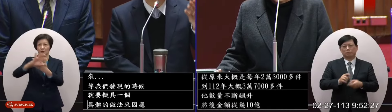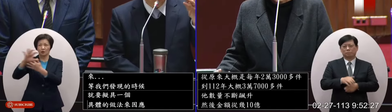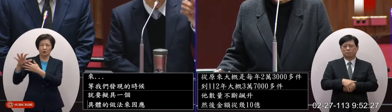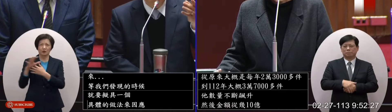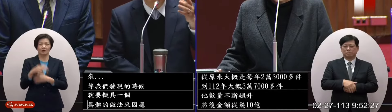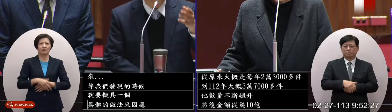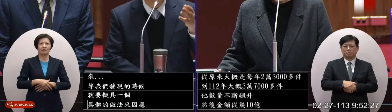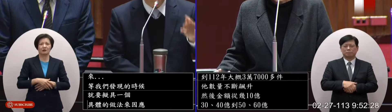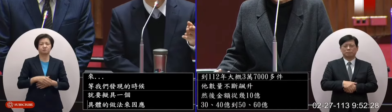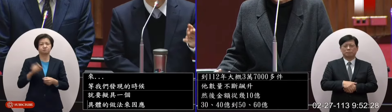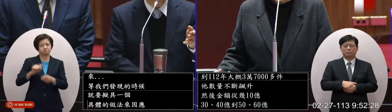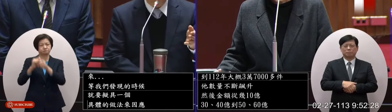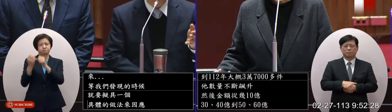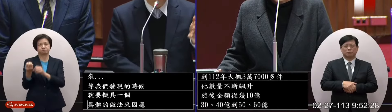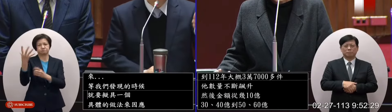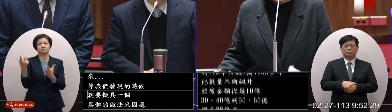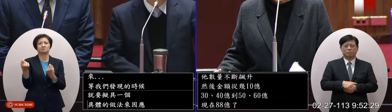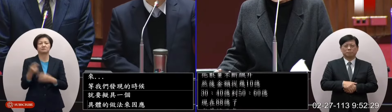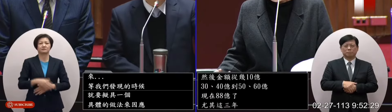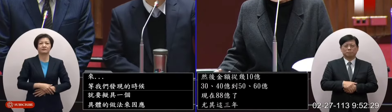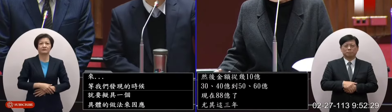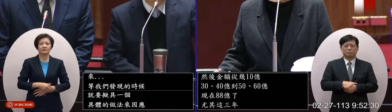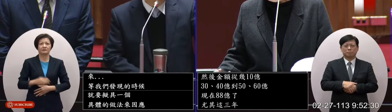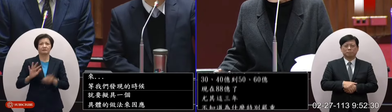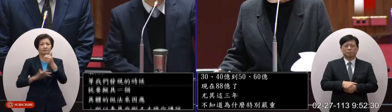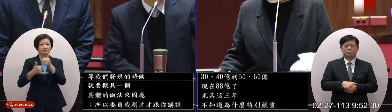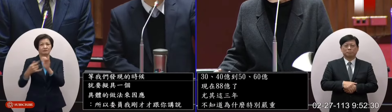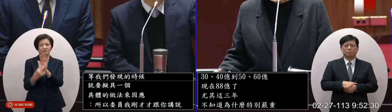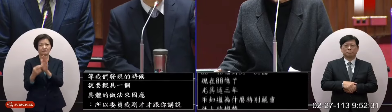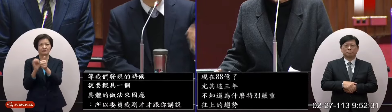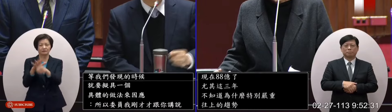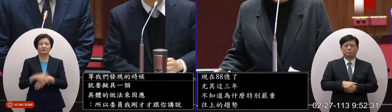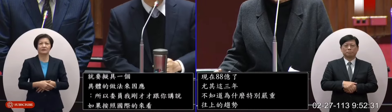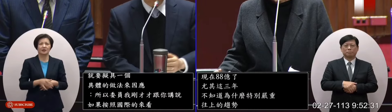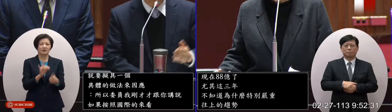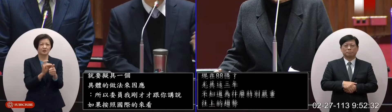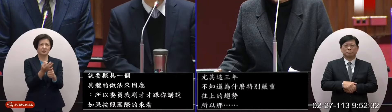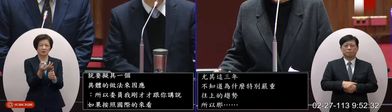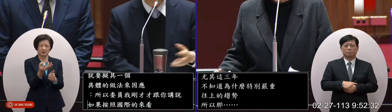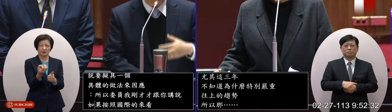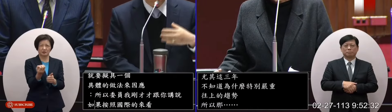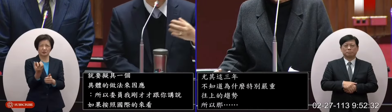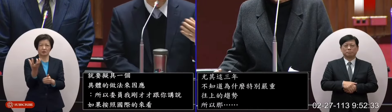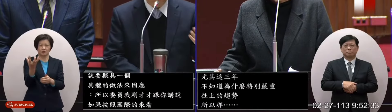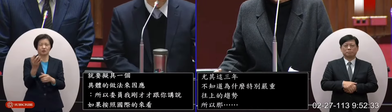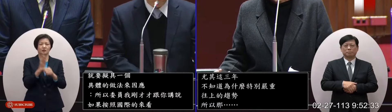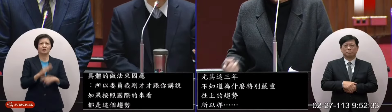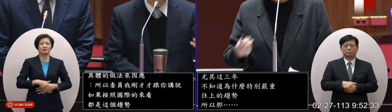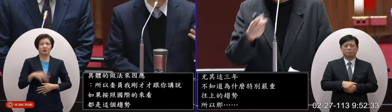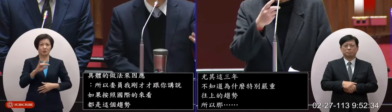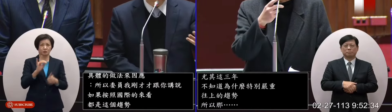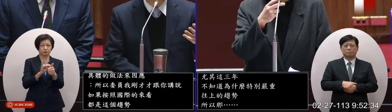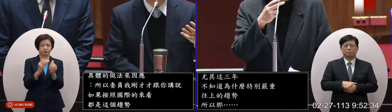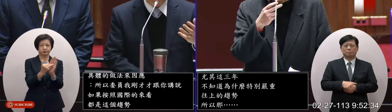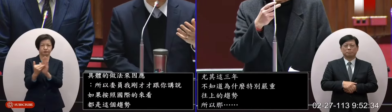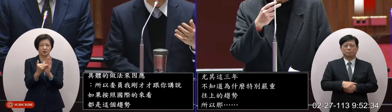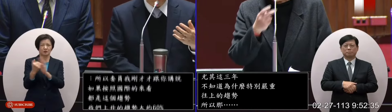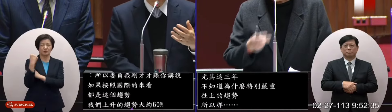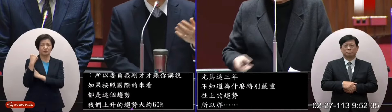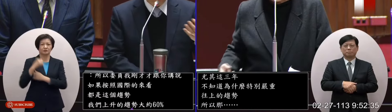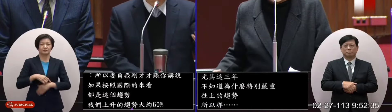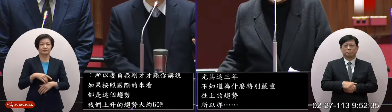有增加，但是我要跟委员说明的是，在这个诈骗的金额确实是有增加，但是我们在打诈的努力当中，我们追